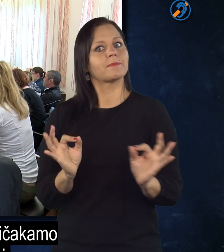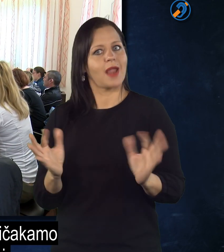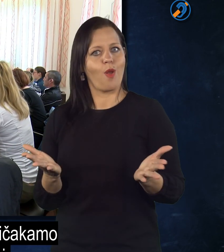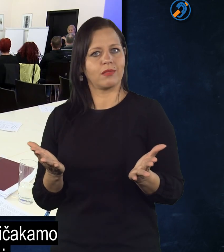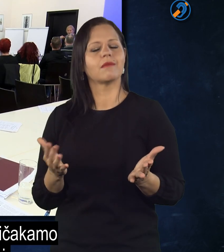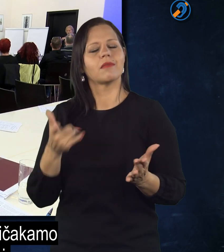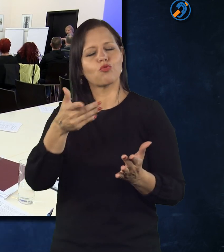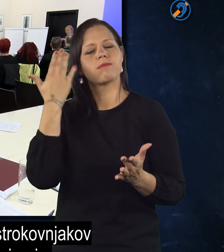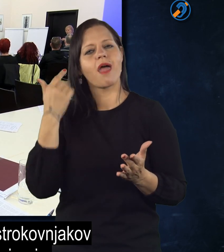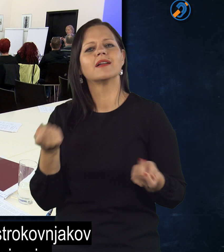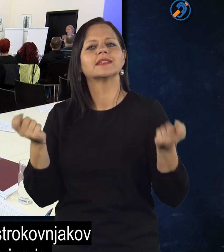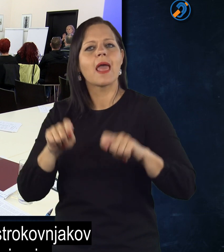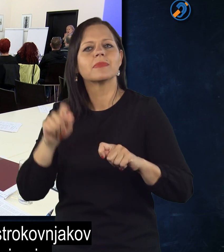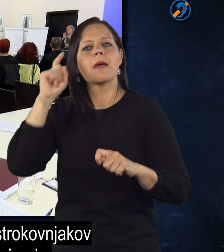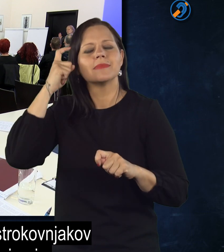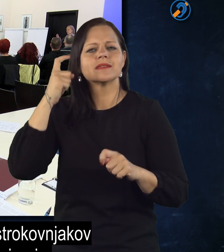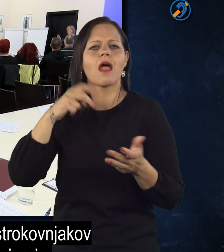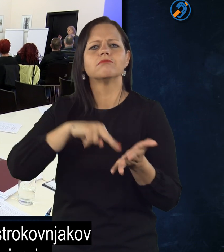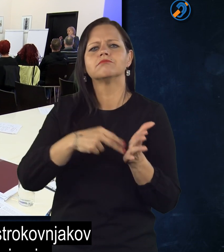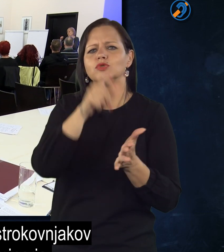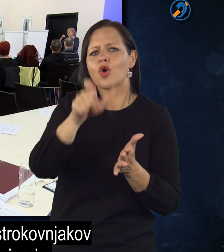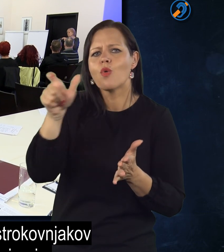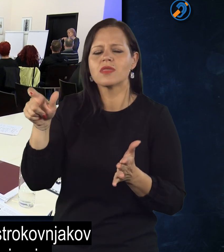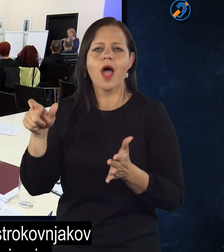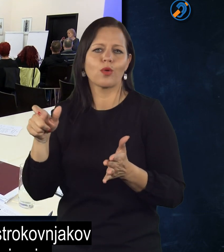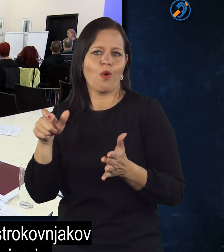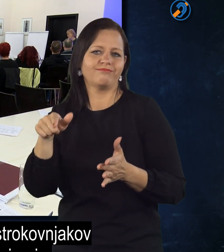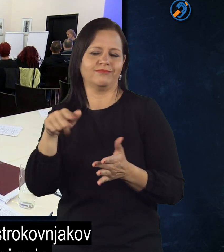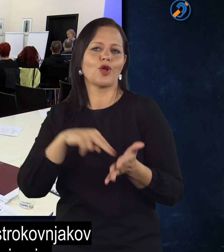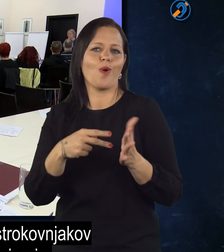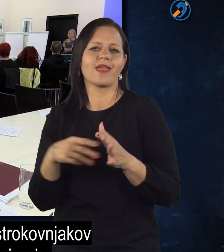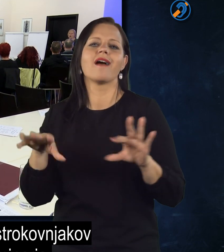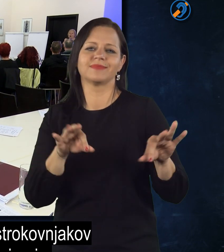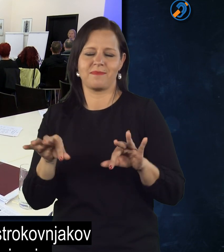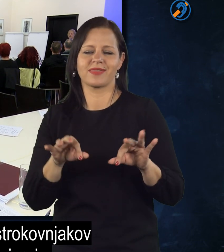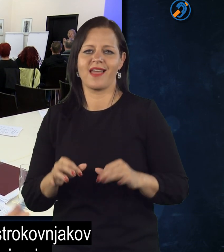pripravljeni, je bila sklepna misel strokovnjakov strokovnega seminarja.